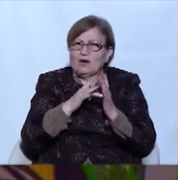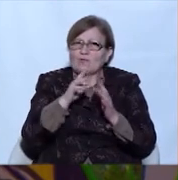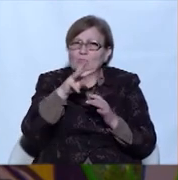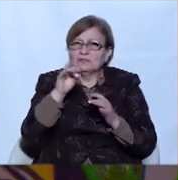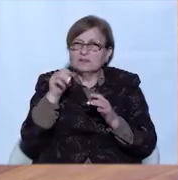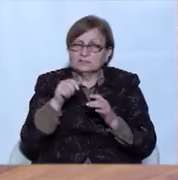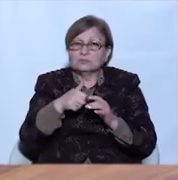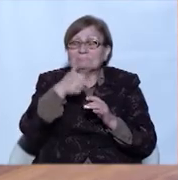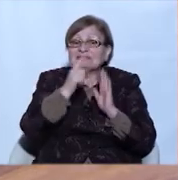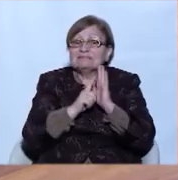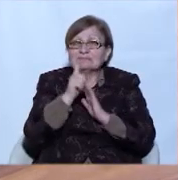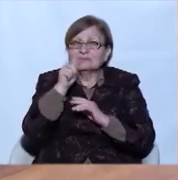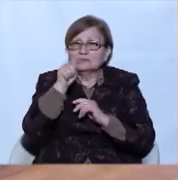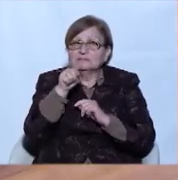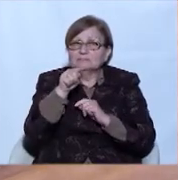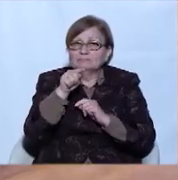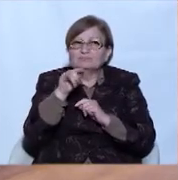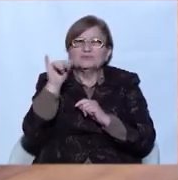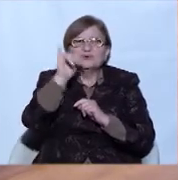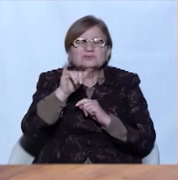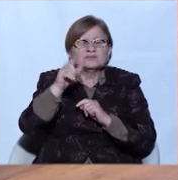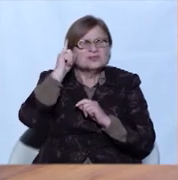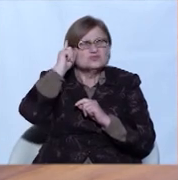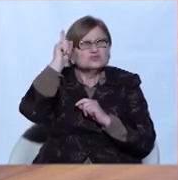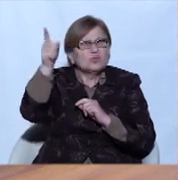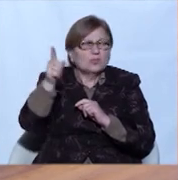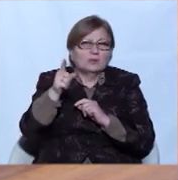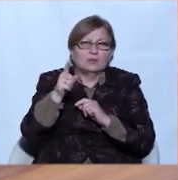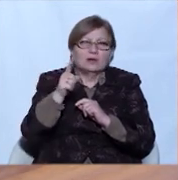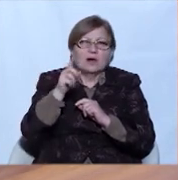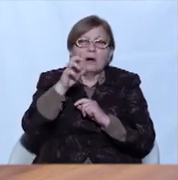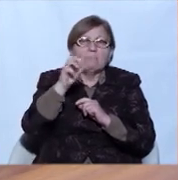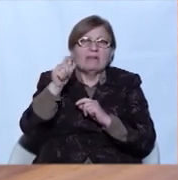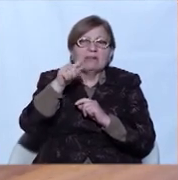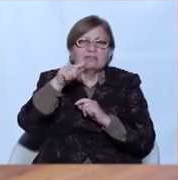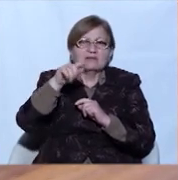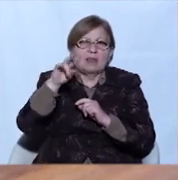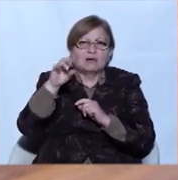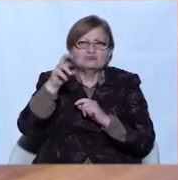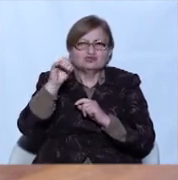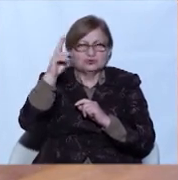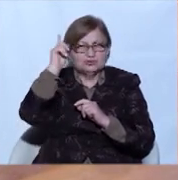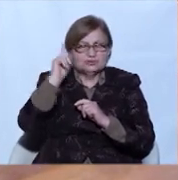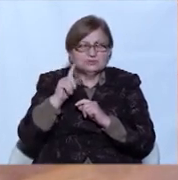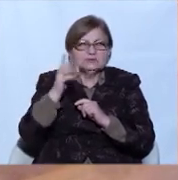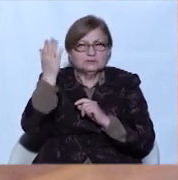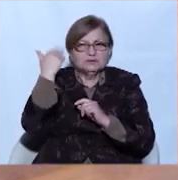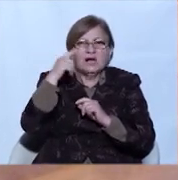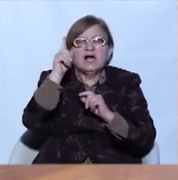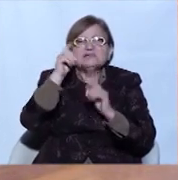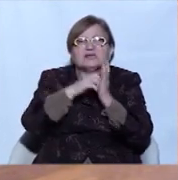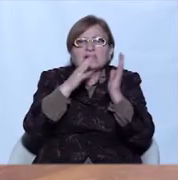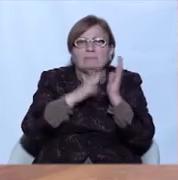და აკვირდით? იქ, სადღაც შორს, ბეთლემში, 19 საუკუნისა